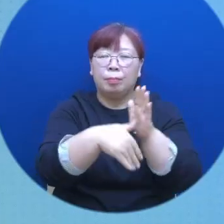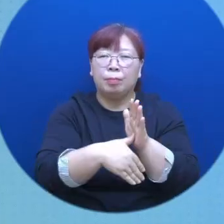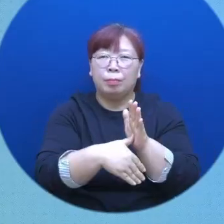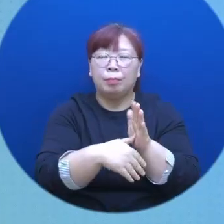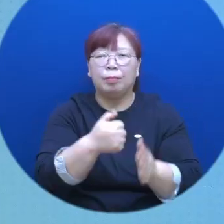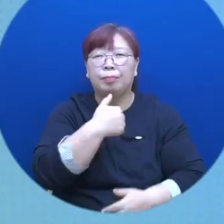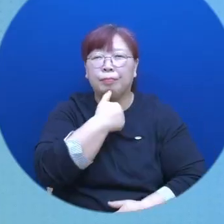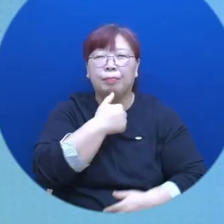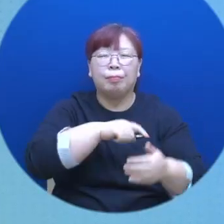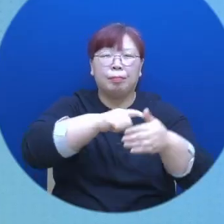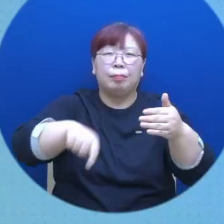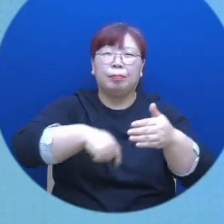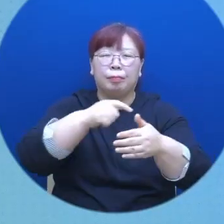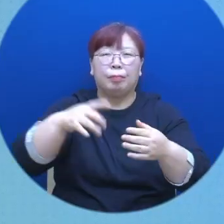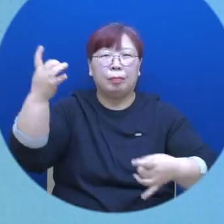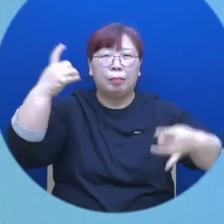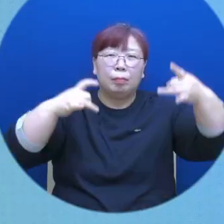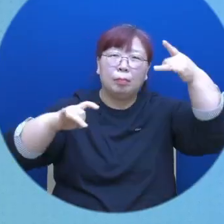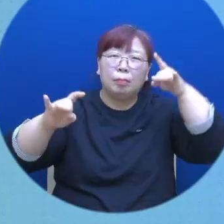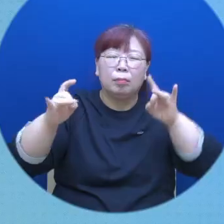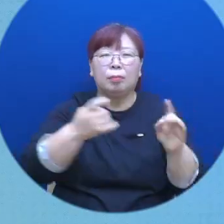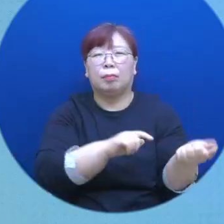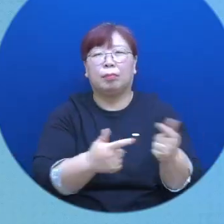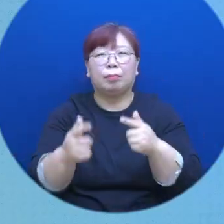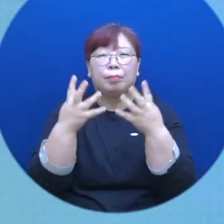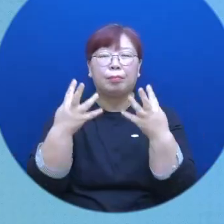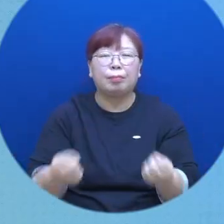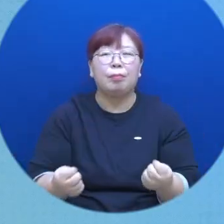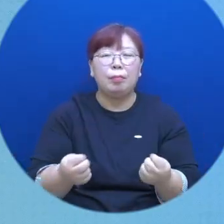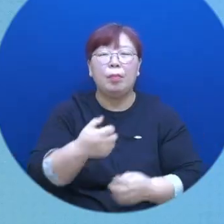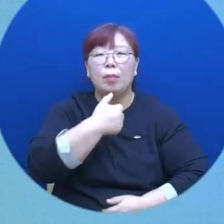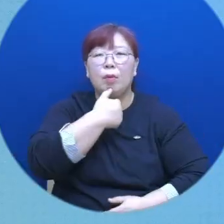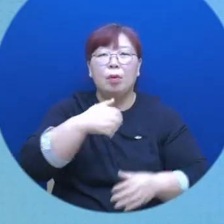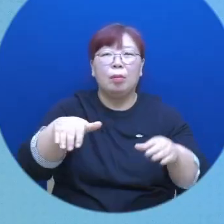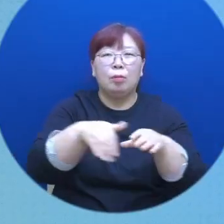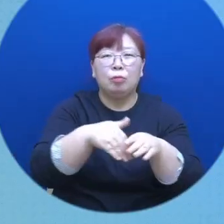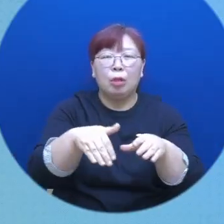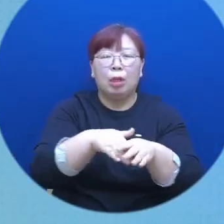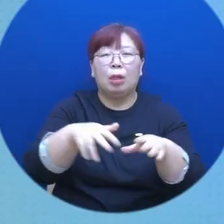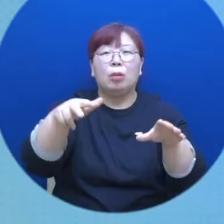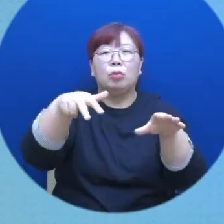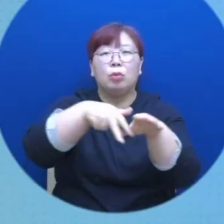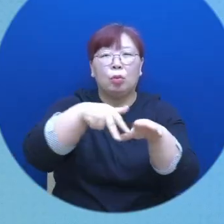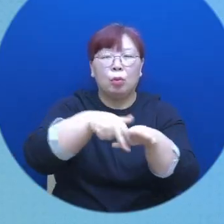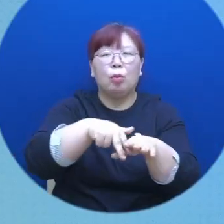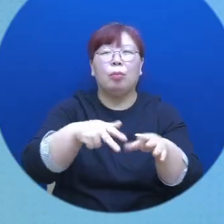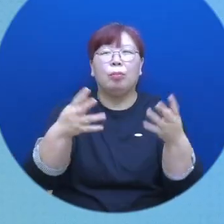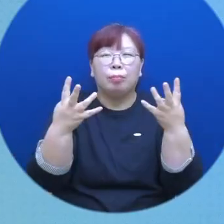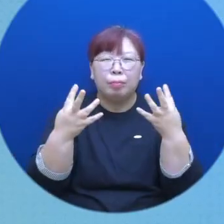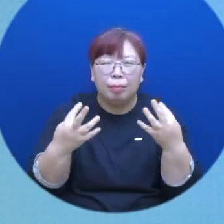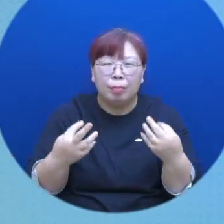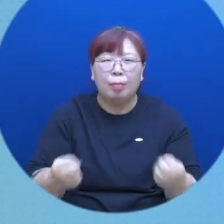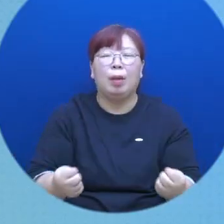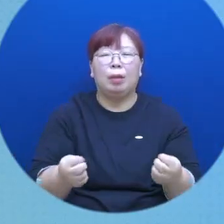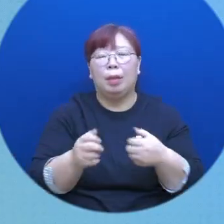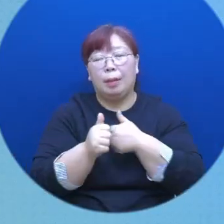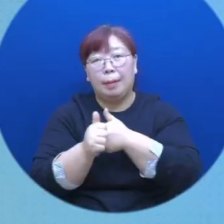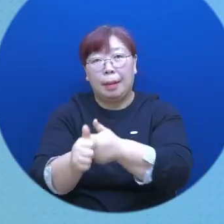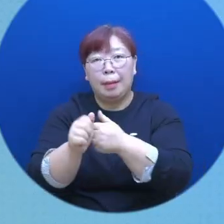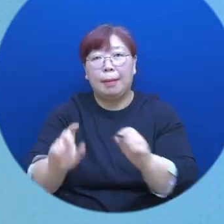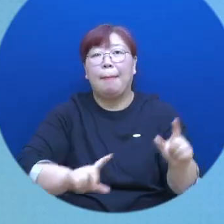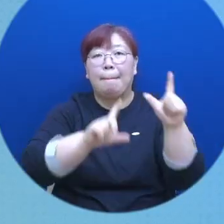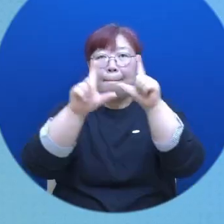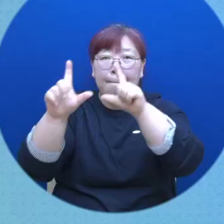다신교입니다. 그러므로 로마의 문화, 로마의 종교, 로마의 관습을 따라 살던